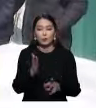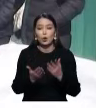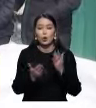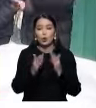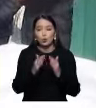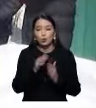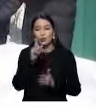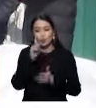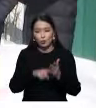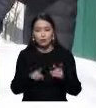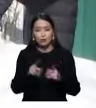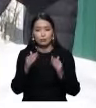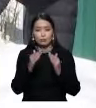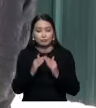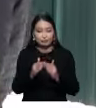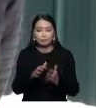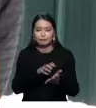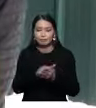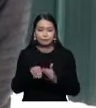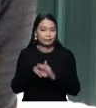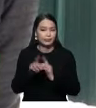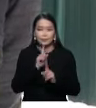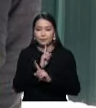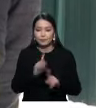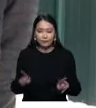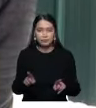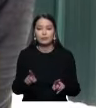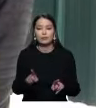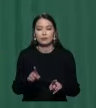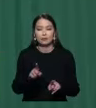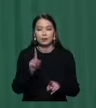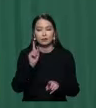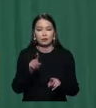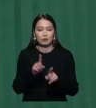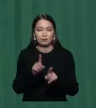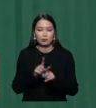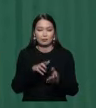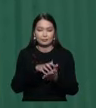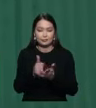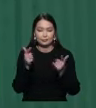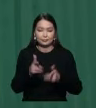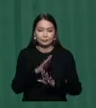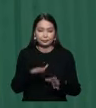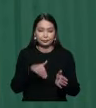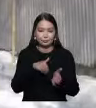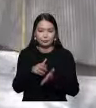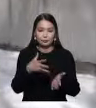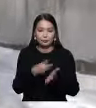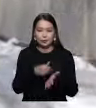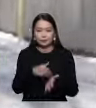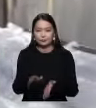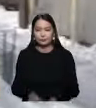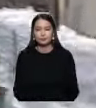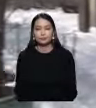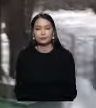дома свои ни за что не покинут, даже если их начнут сносить бульдозерами. Анара Нуртазина, Игорь Волох, Астана